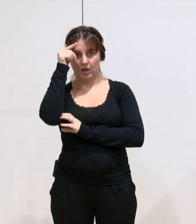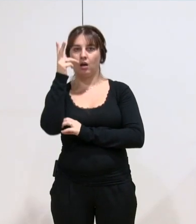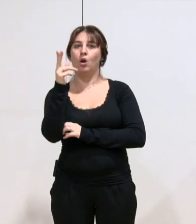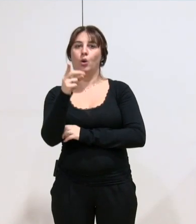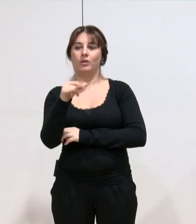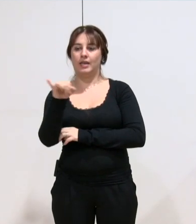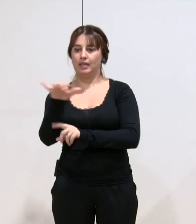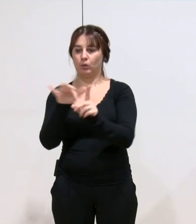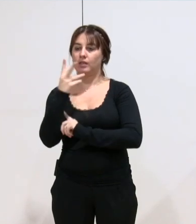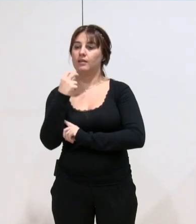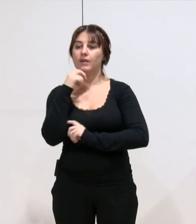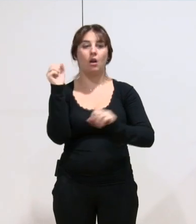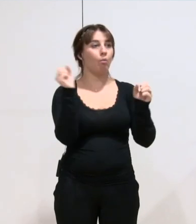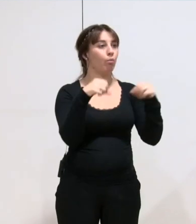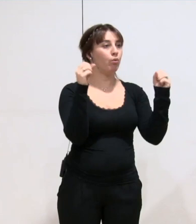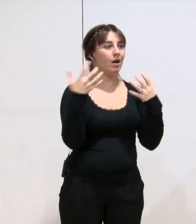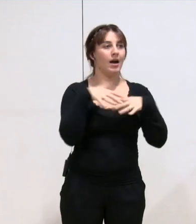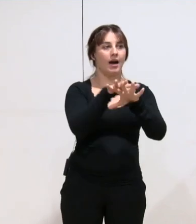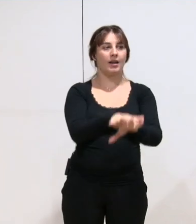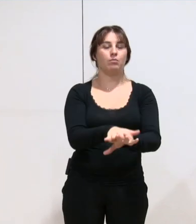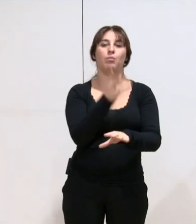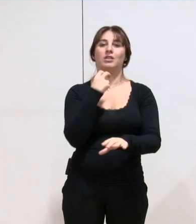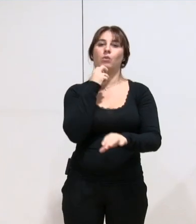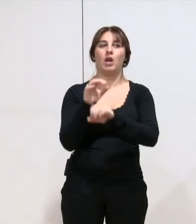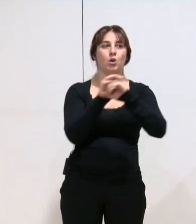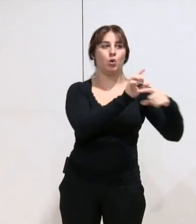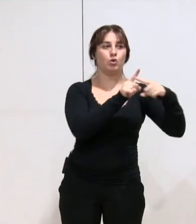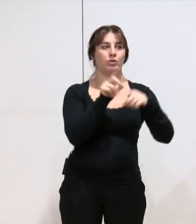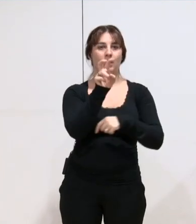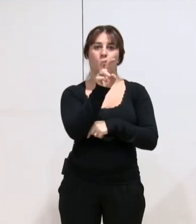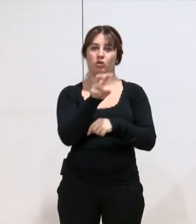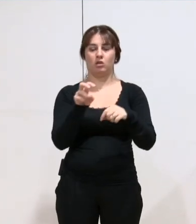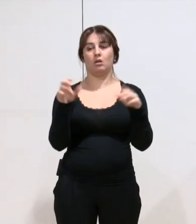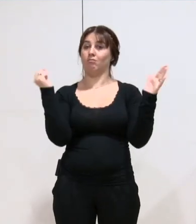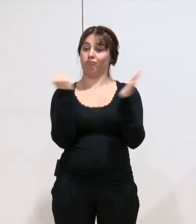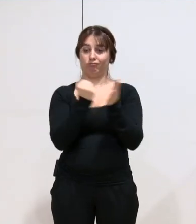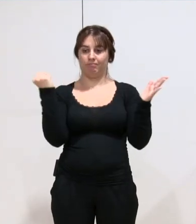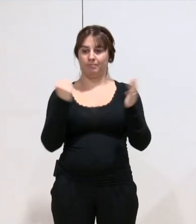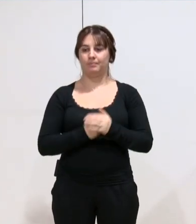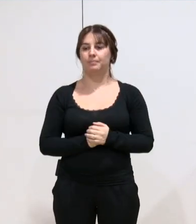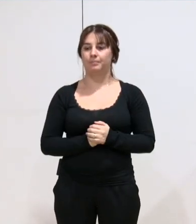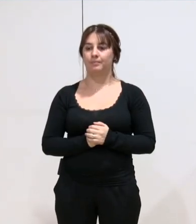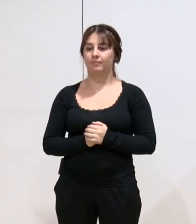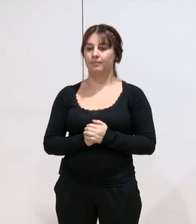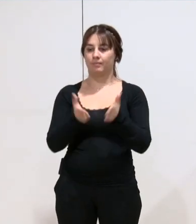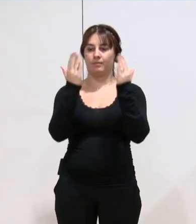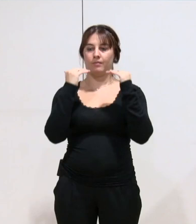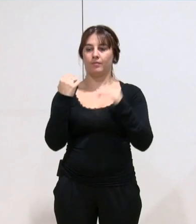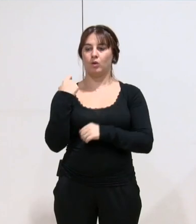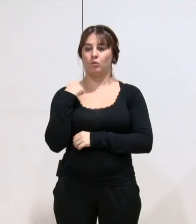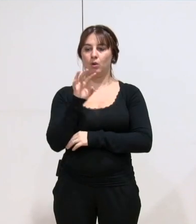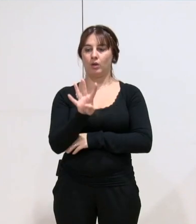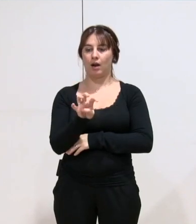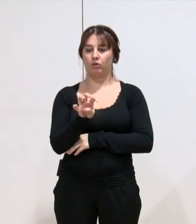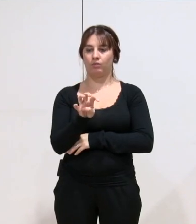UDI, Société civile, qui vote pour ? Rassemblement citoyen de la gauche et des écologistes, délibération 39, adoptée. La 40,